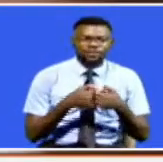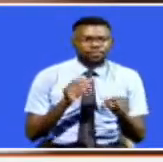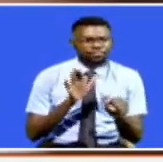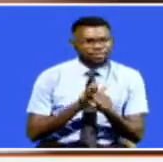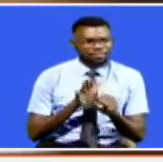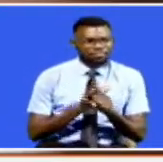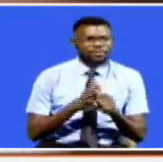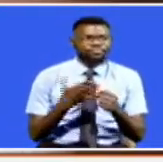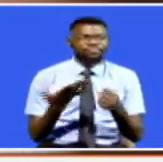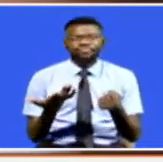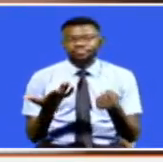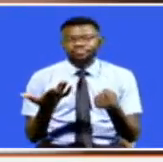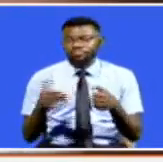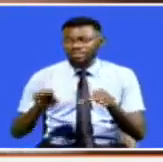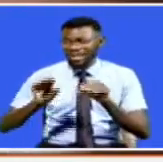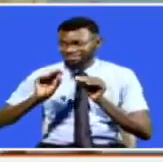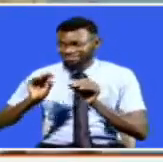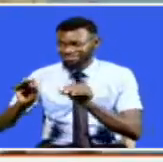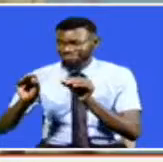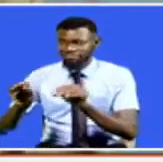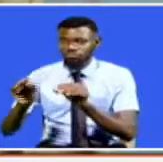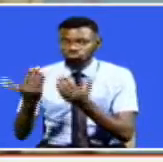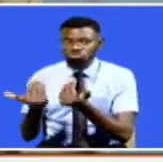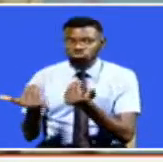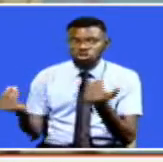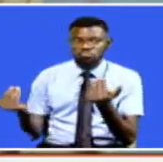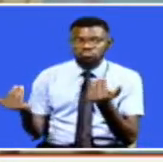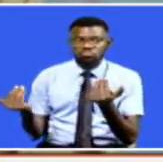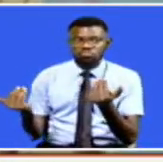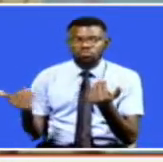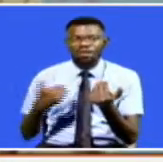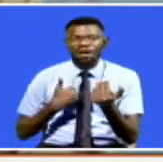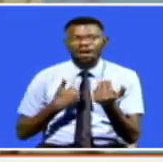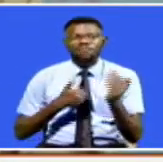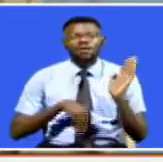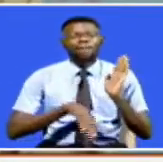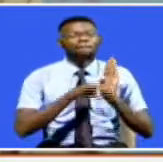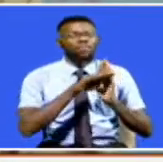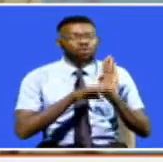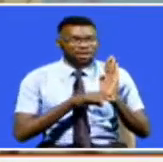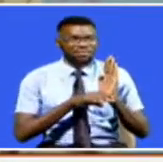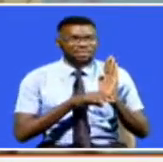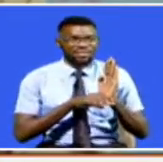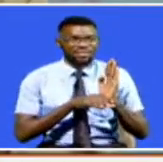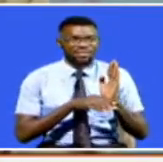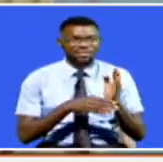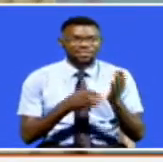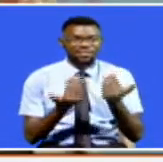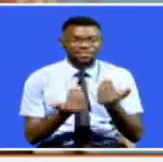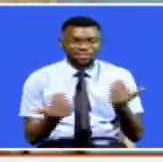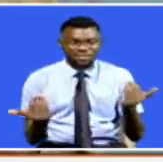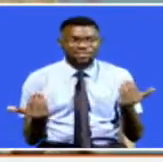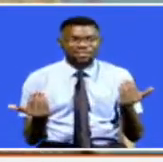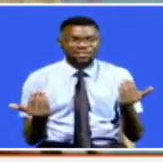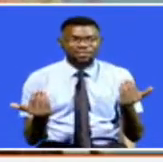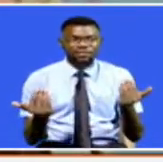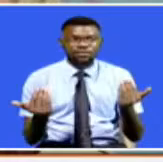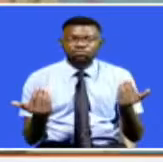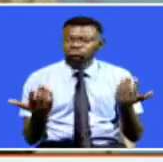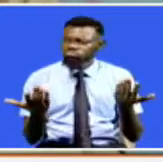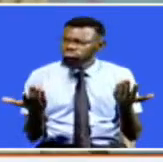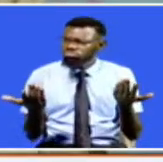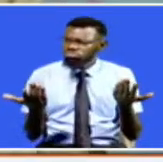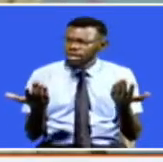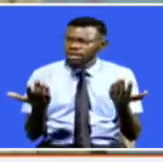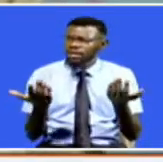za wafugaji. We have a program for out of school children where these learners are told to come to school whether they